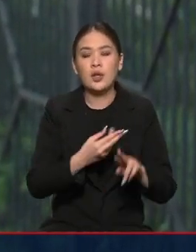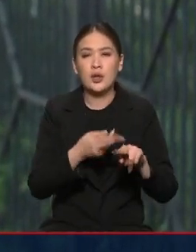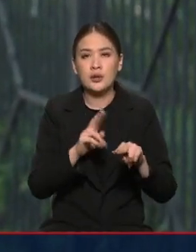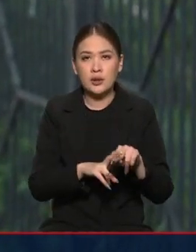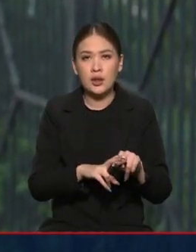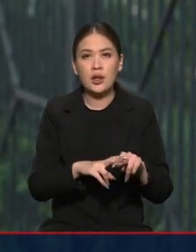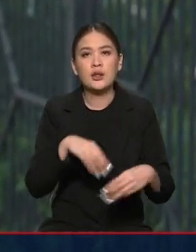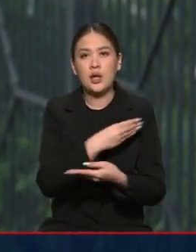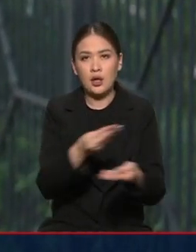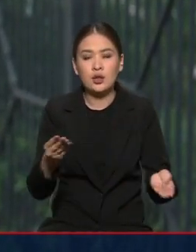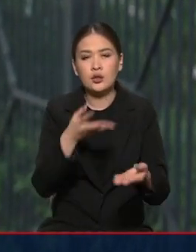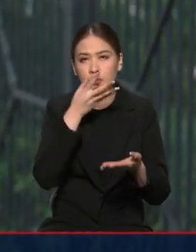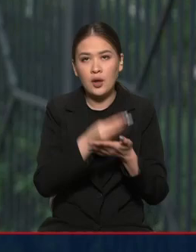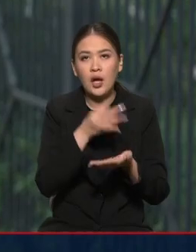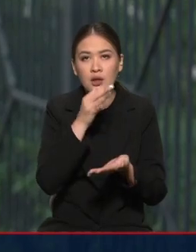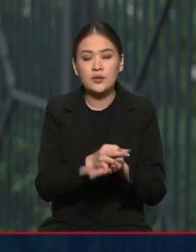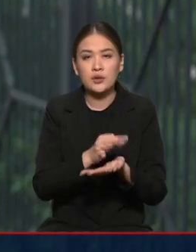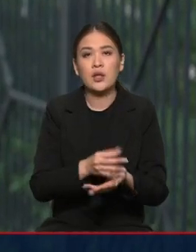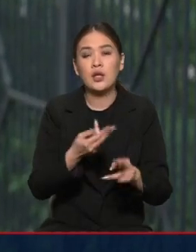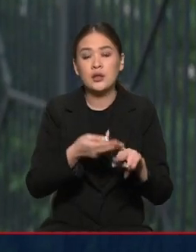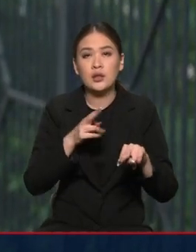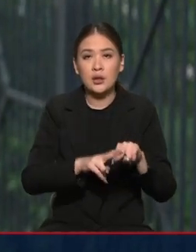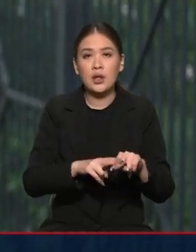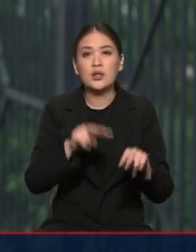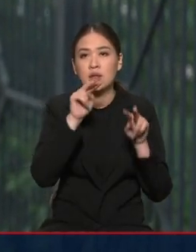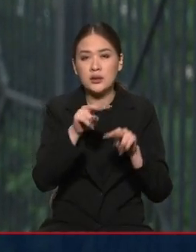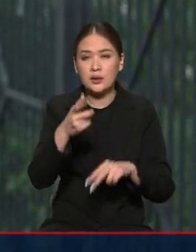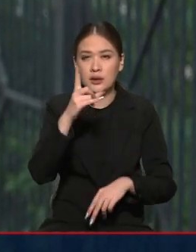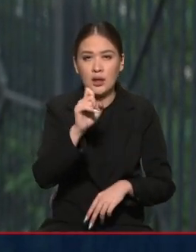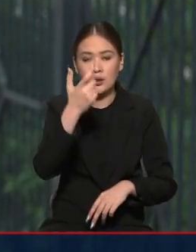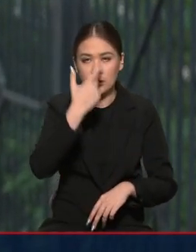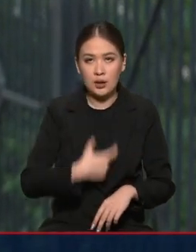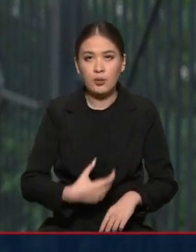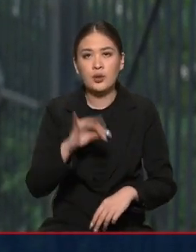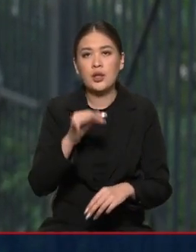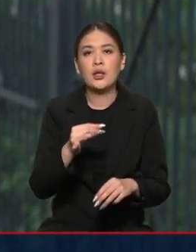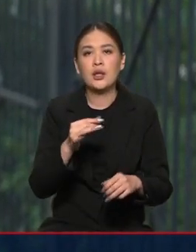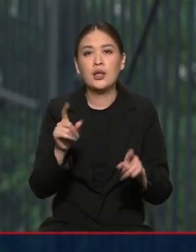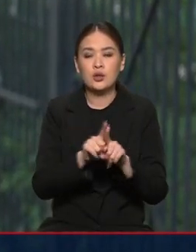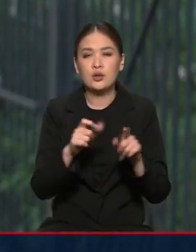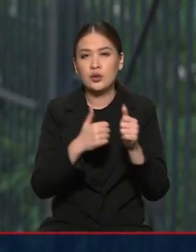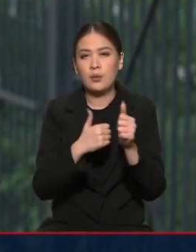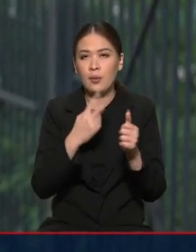И это дает свои результаты. Вывод только один – следить за собой и быть примером для